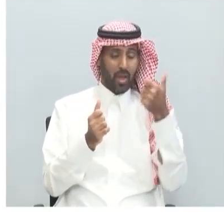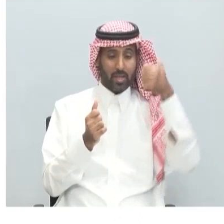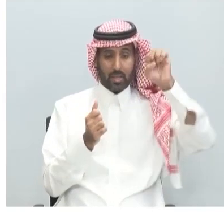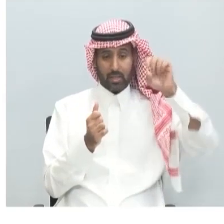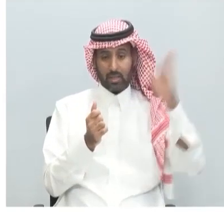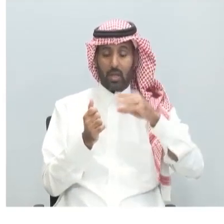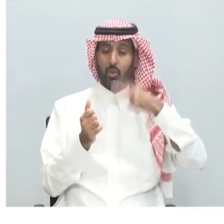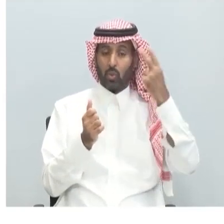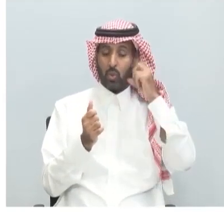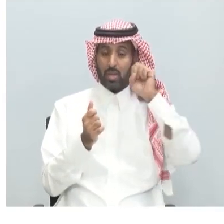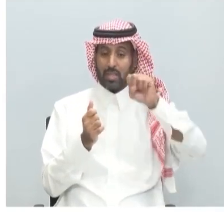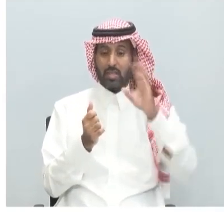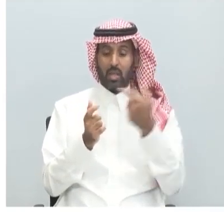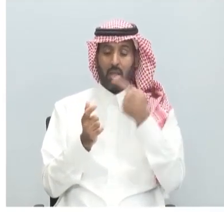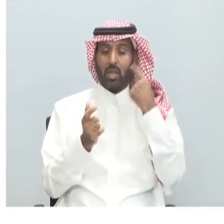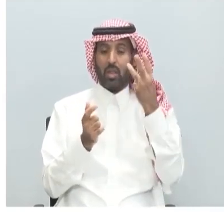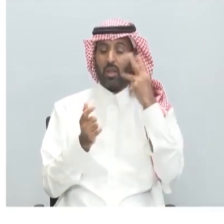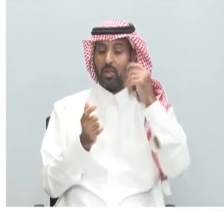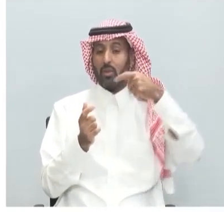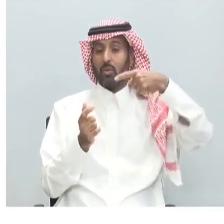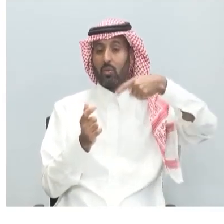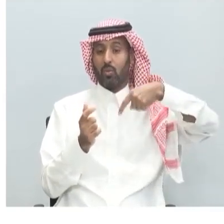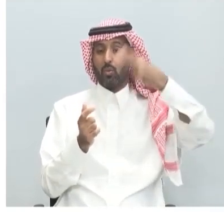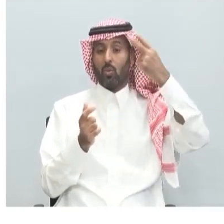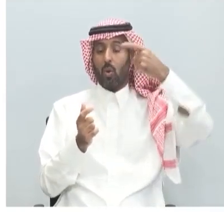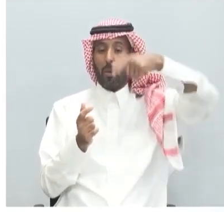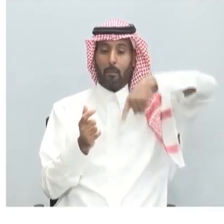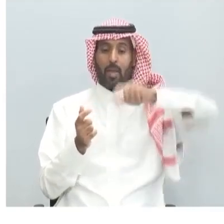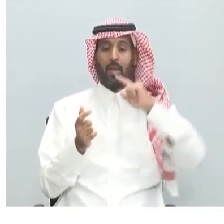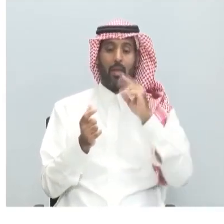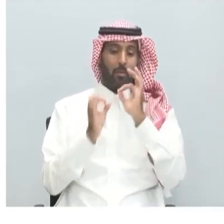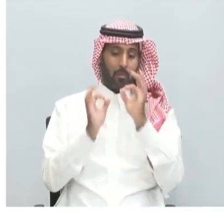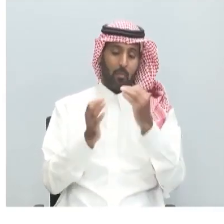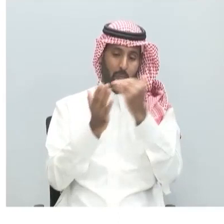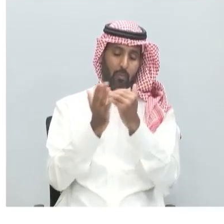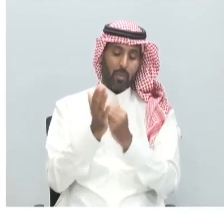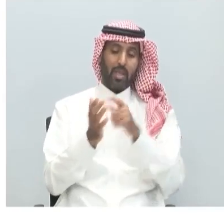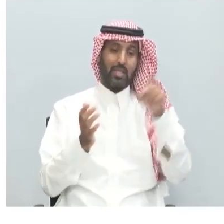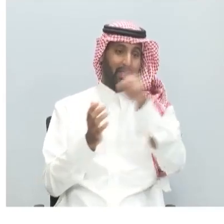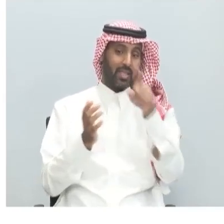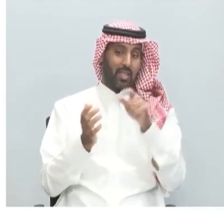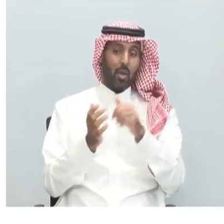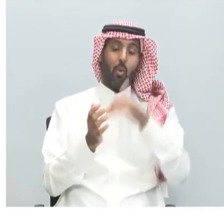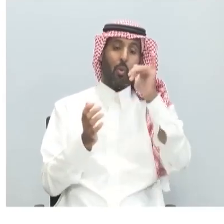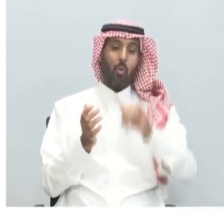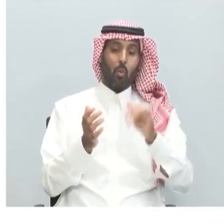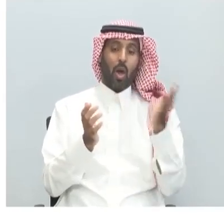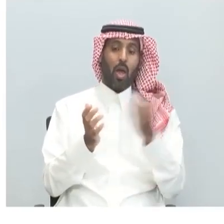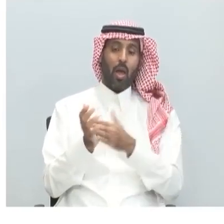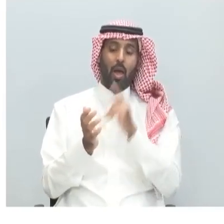الثاني تو اس والثالث تو بي والبي هنا يحمل مكتمل الزيد والواي